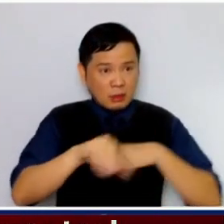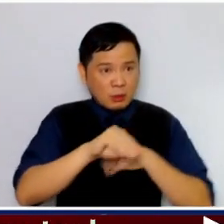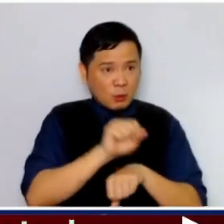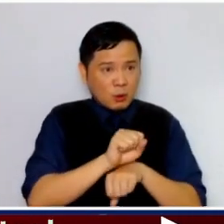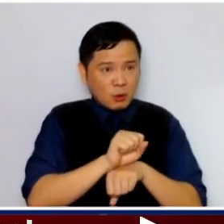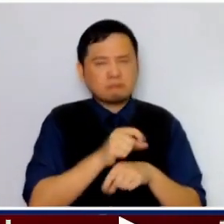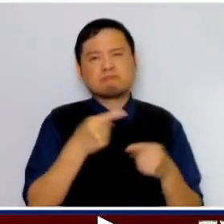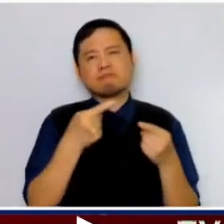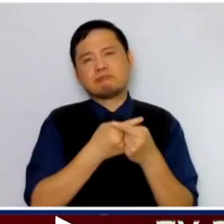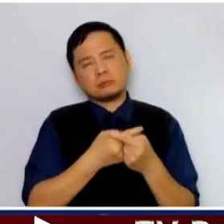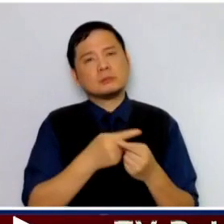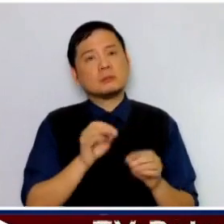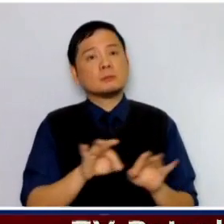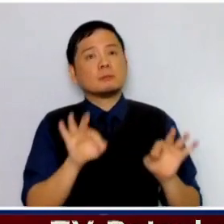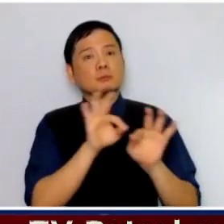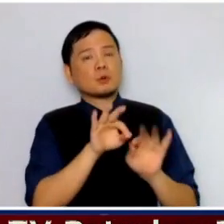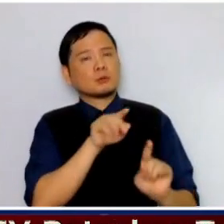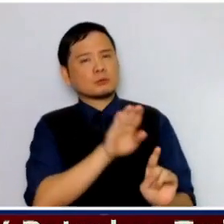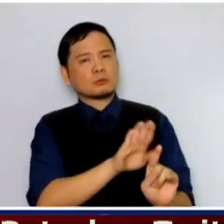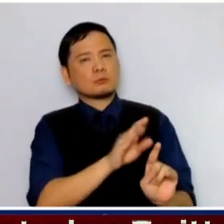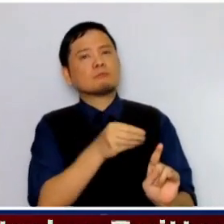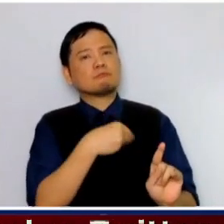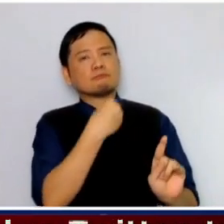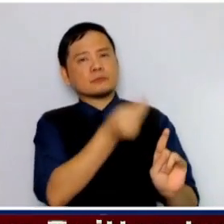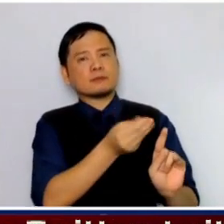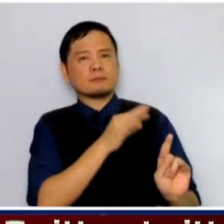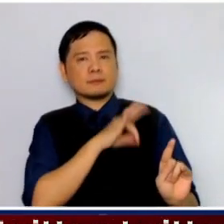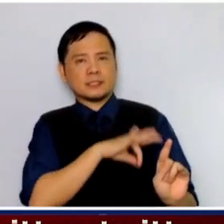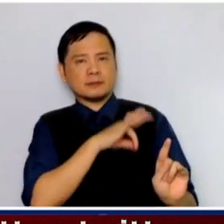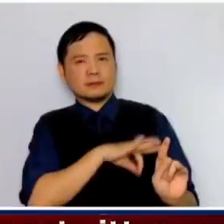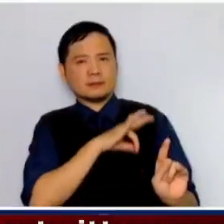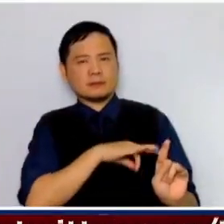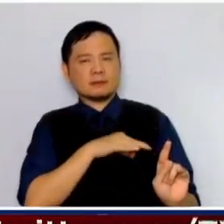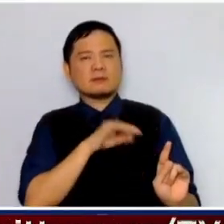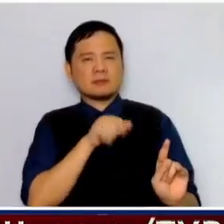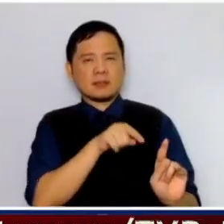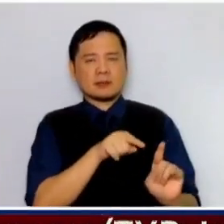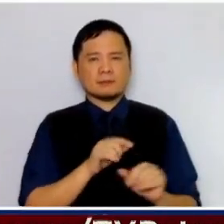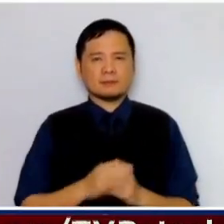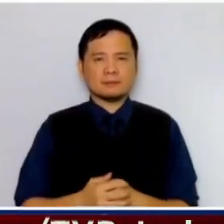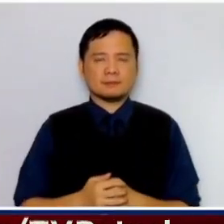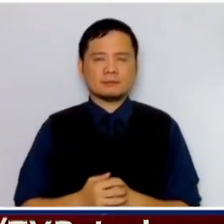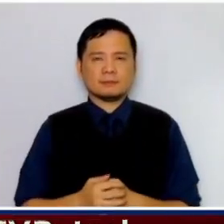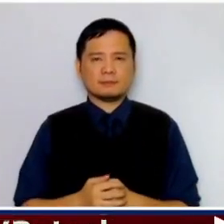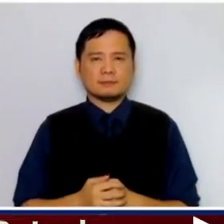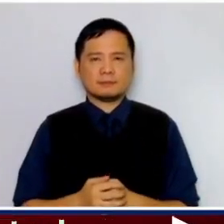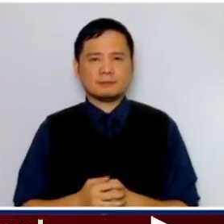isang manggagawa ay pinagtrabaho po natin dun sa mga araw na itinuturing po niyang rest days.